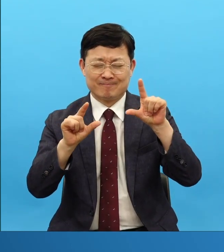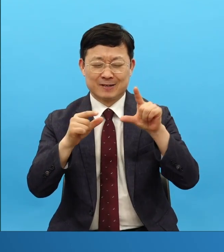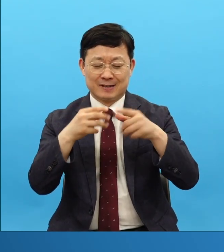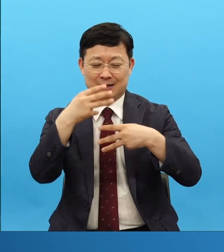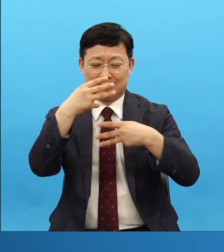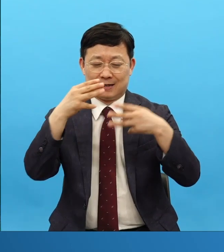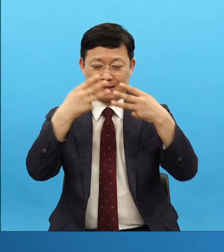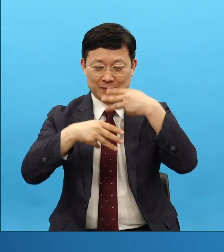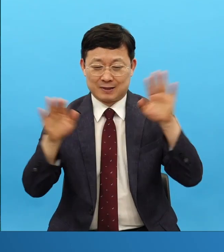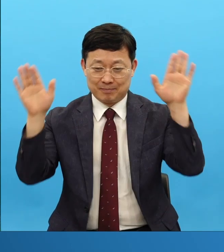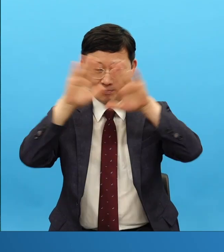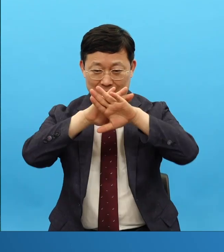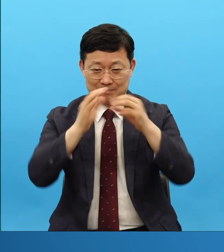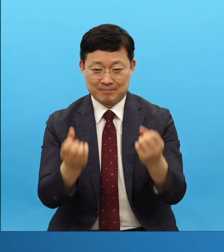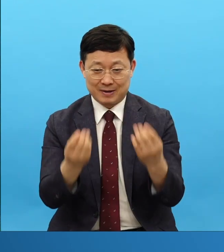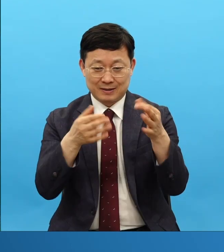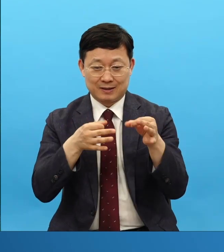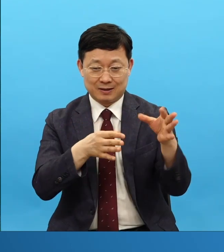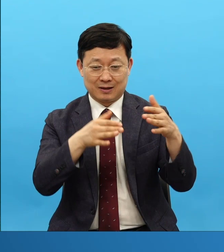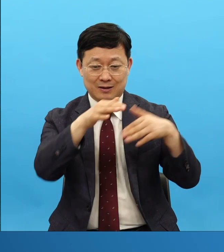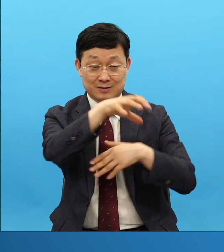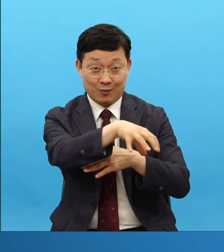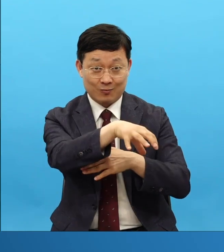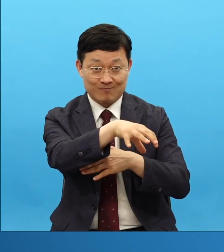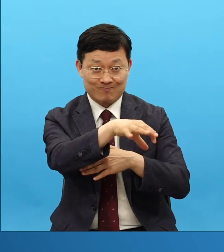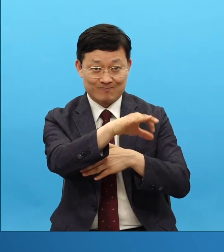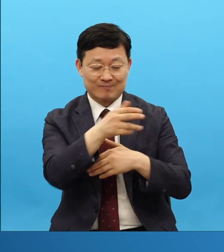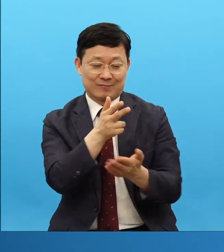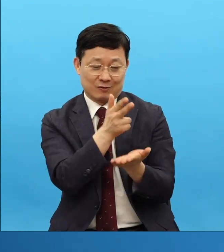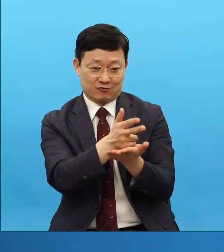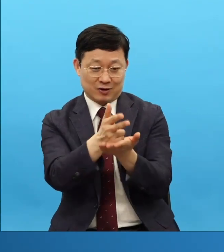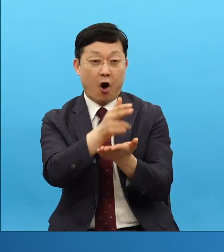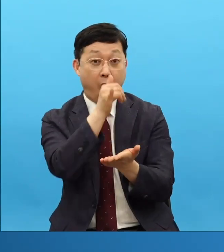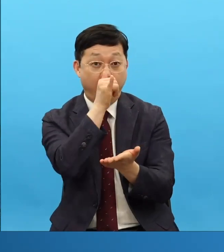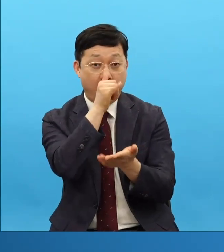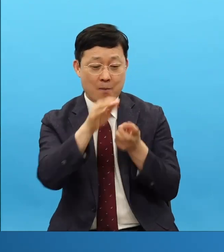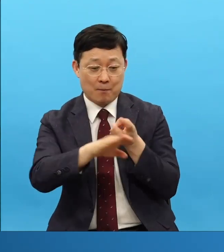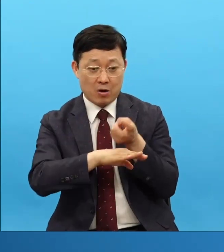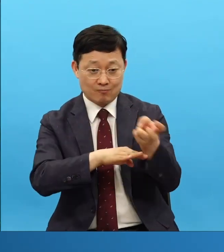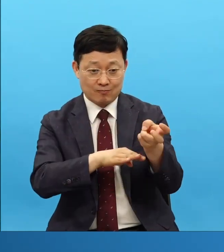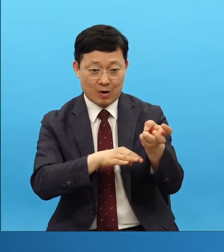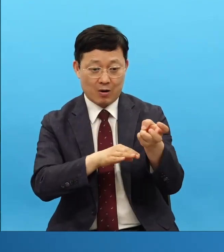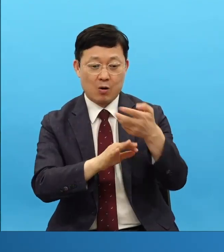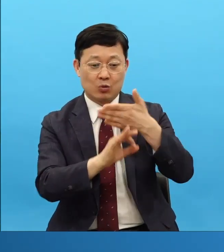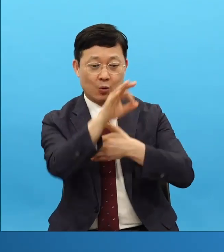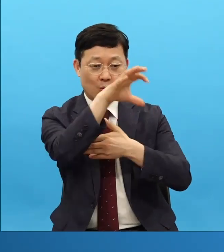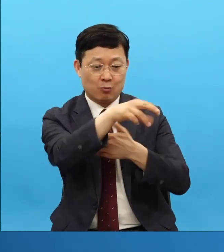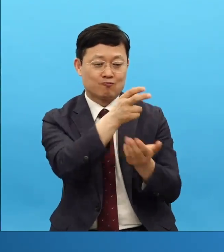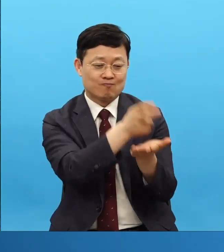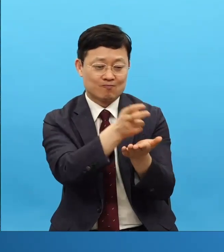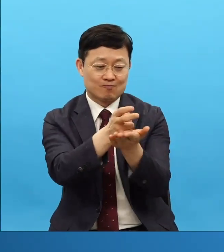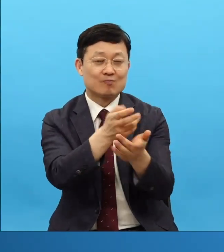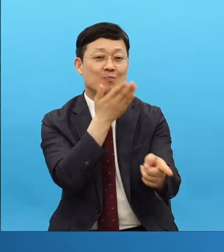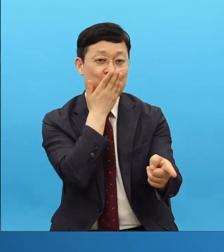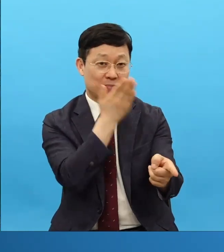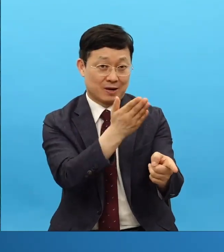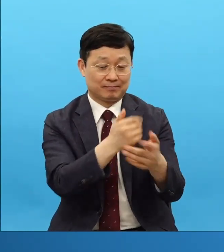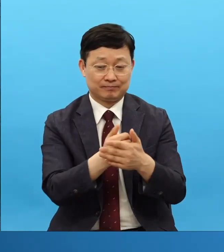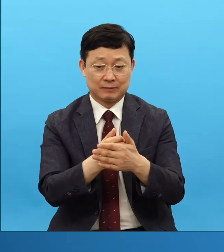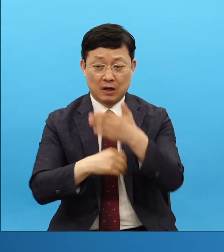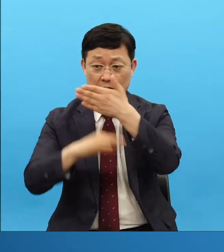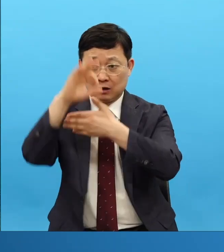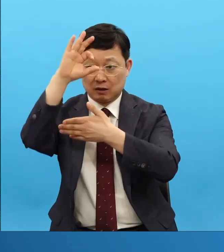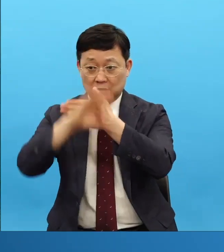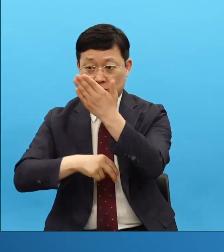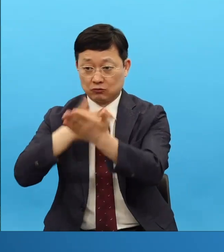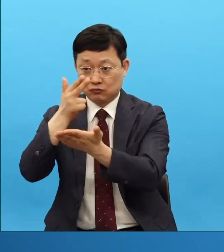있습니다. 주차는 서관과 동관에 하실 수 있으며 단체 버스의 경우 동관 주차장에 하실 수 있습니다. 서관 주차장을